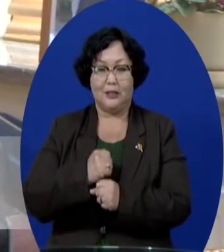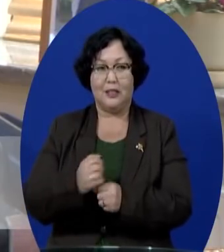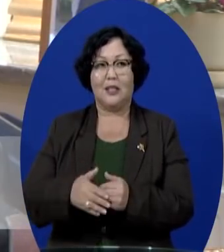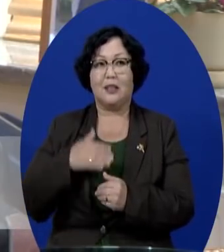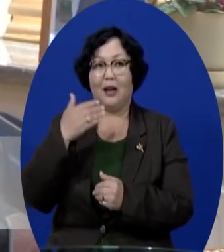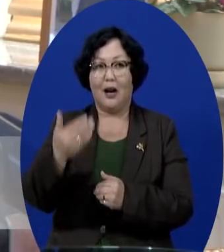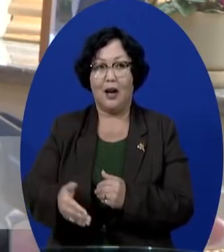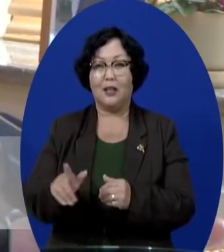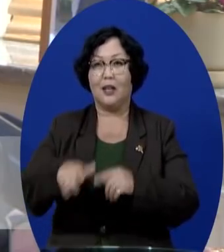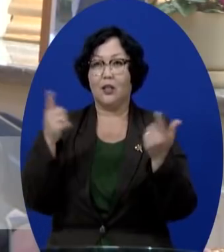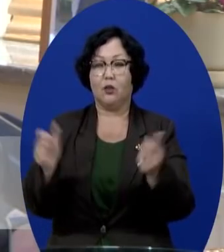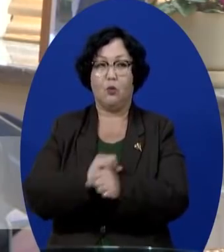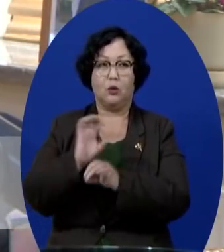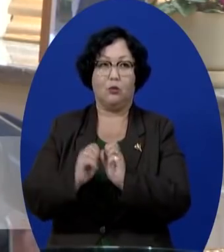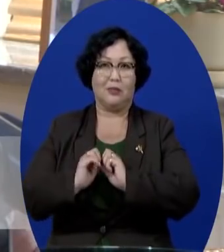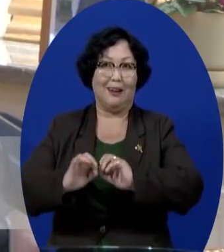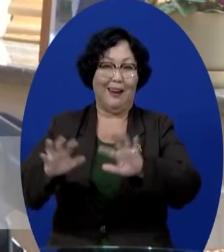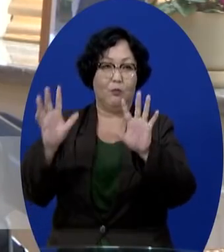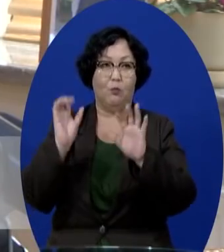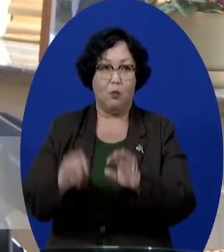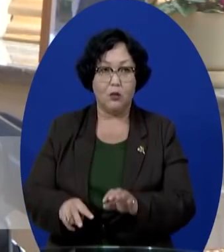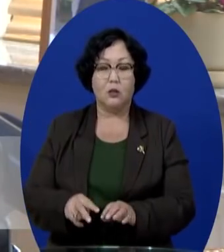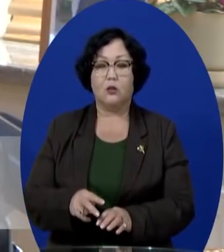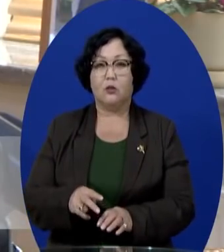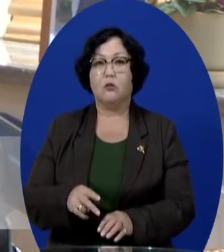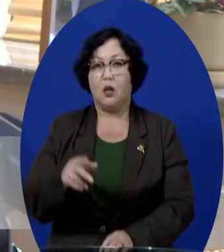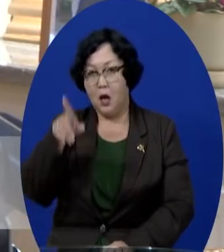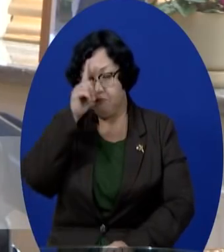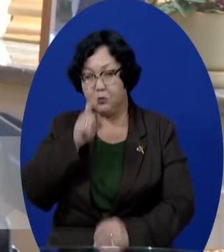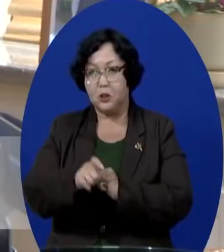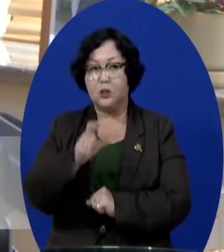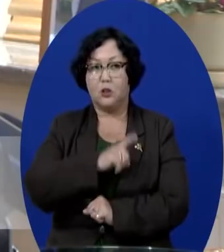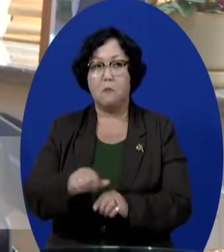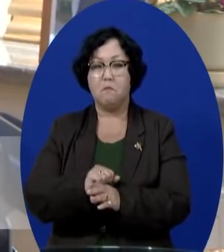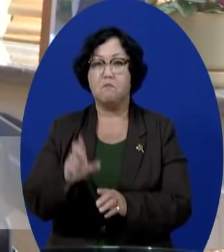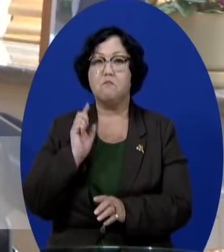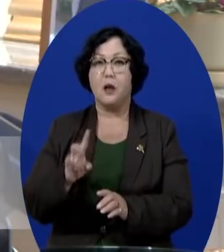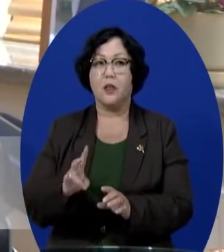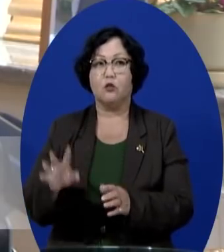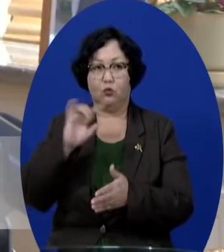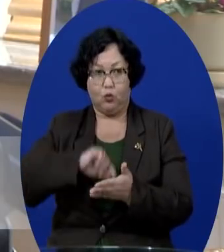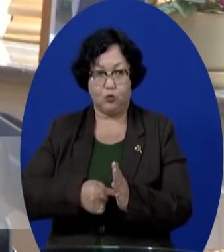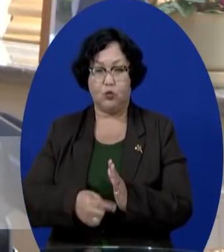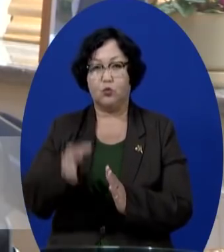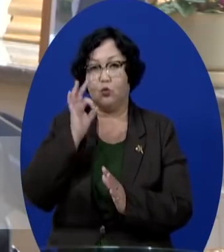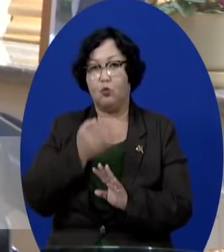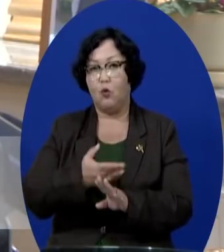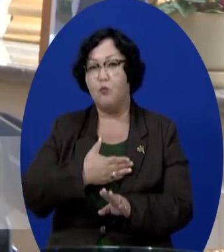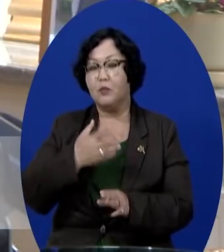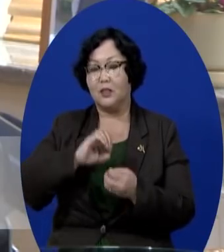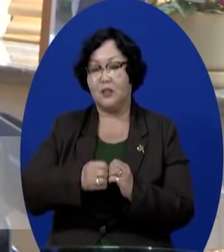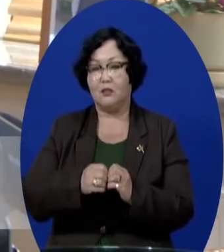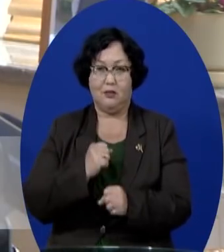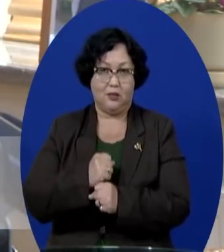дараагийн давалгаанд бол ер нь хүний нөөцийн хамсдал үүсэхгүй байх ийм одоо эрсдлийг те тооцож үүсэхгүй байх